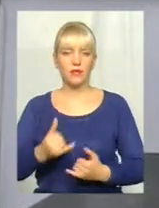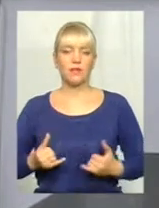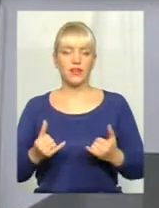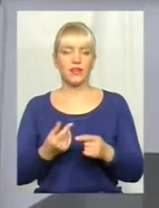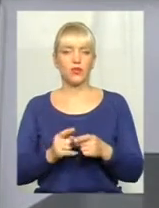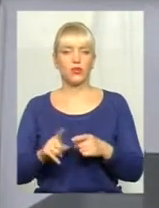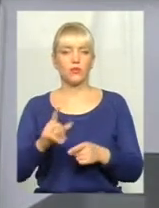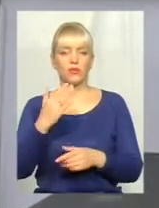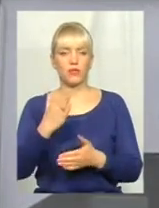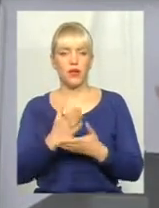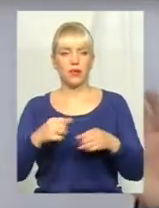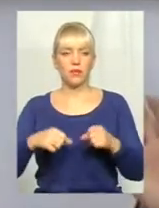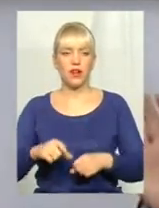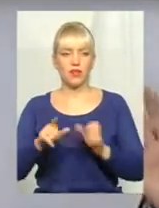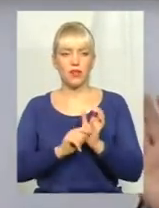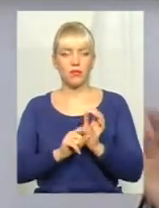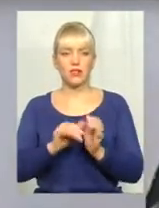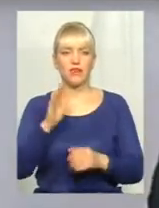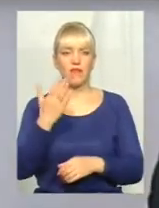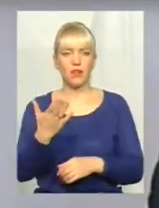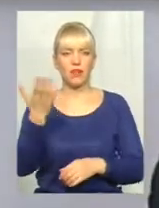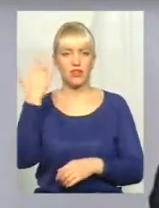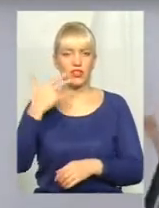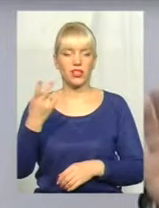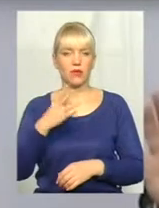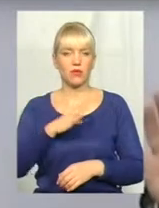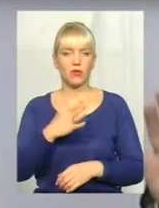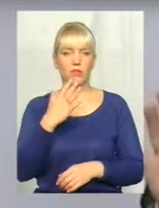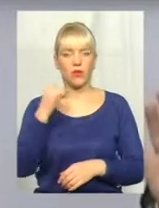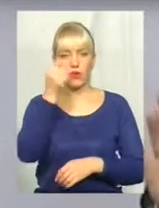ви мали право на пенсію, вам потрібно було мати 5 років страхового стажу. 5. В